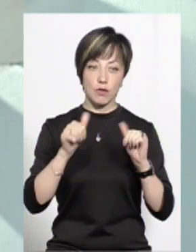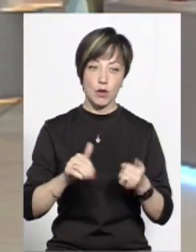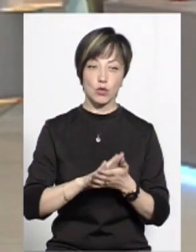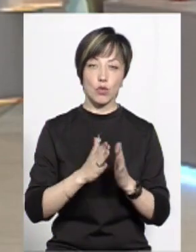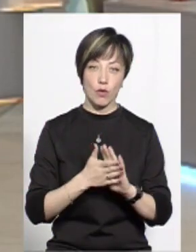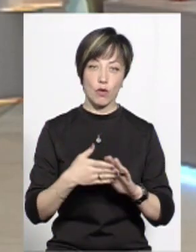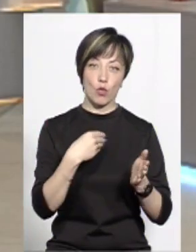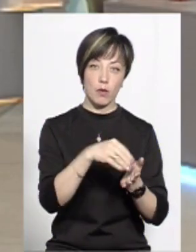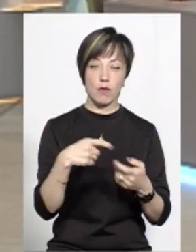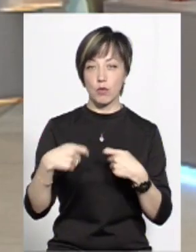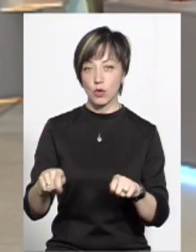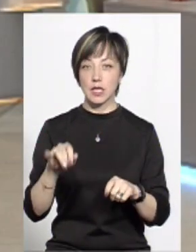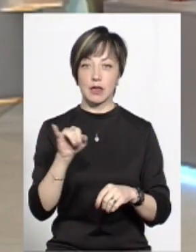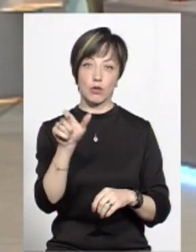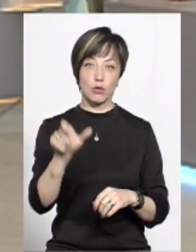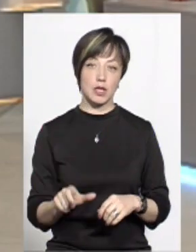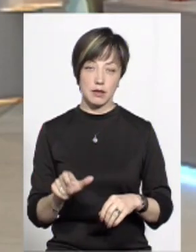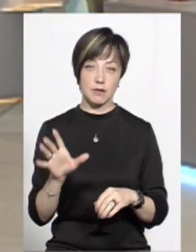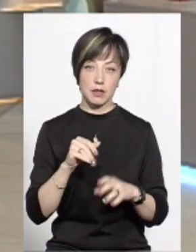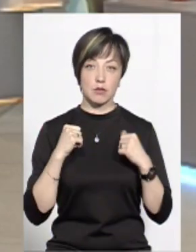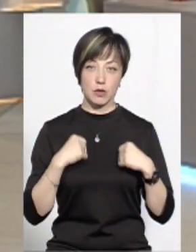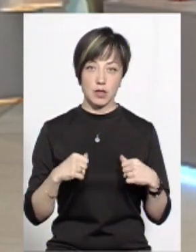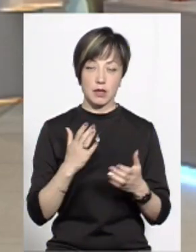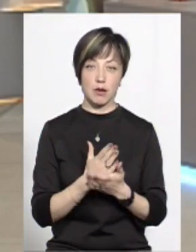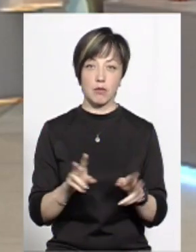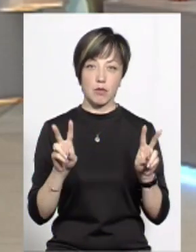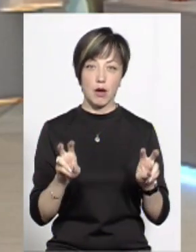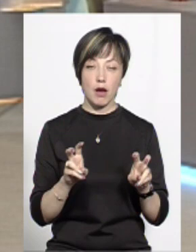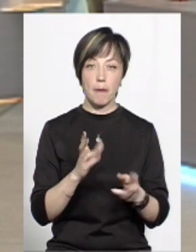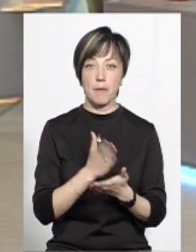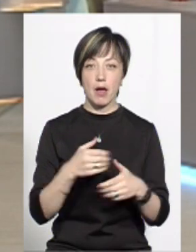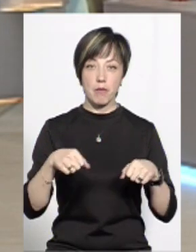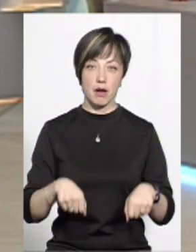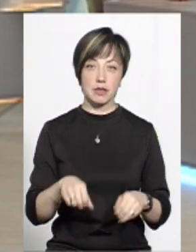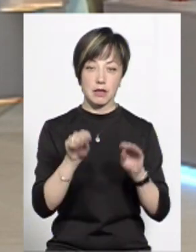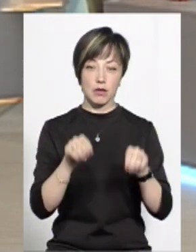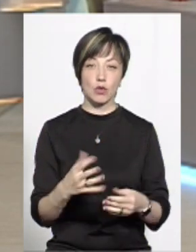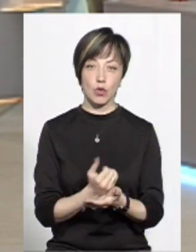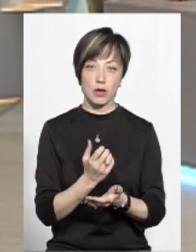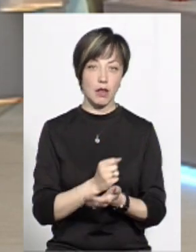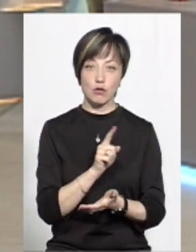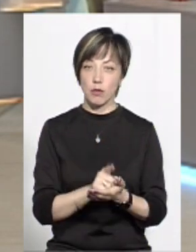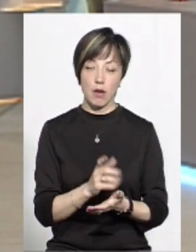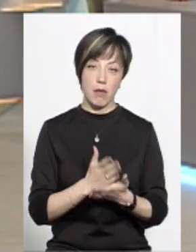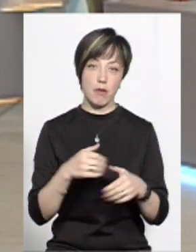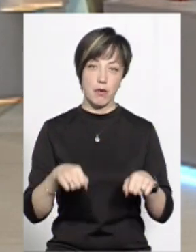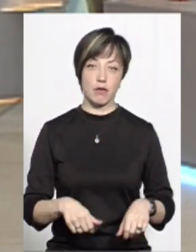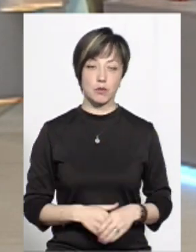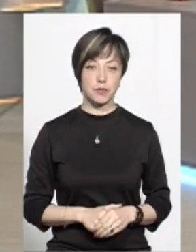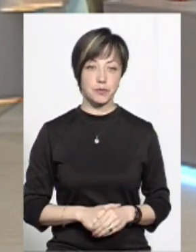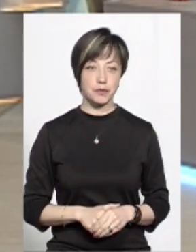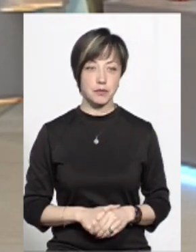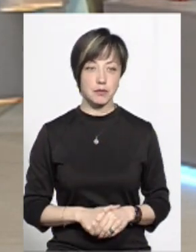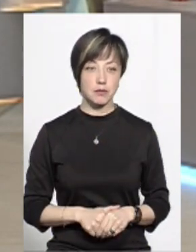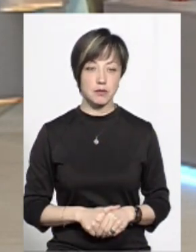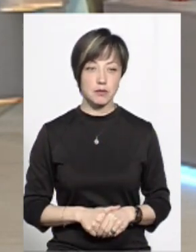договір купівлі-продажу, і тоді в платника є таке поняття «має право задекларувати дохід». Він не зобов'язаний, але має право